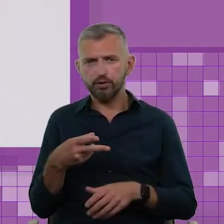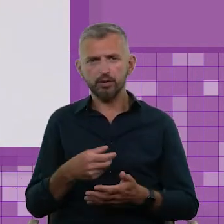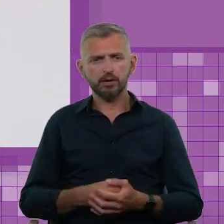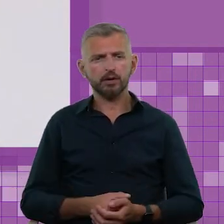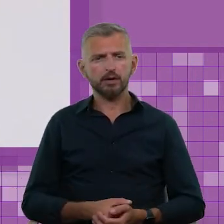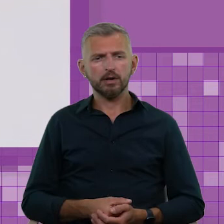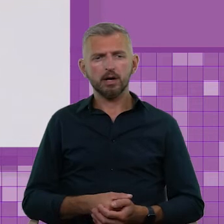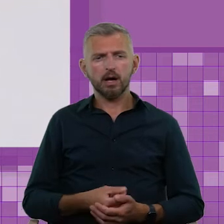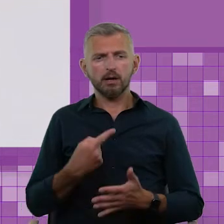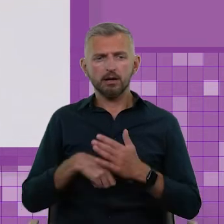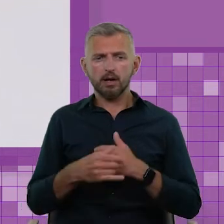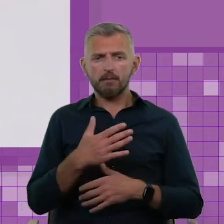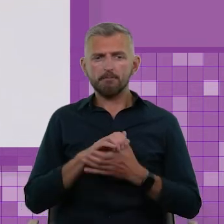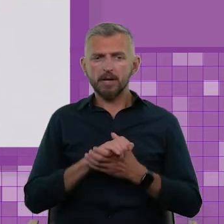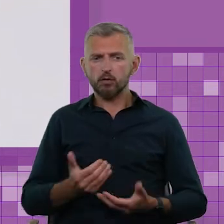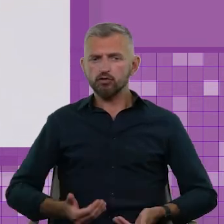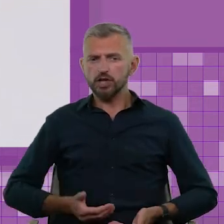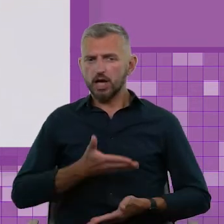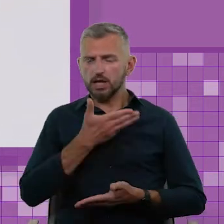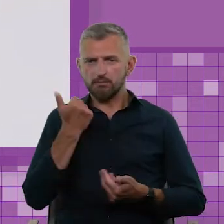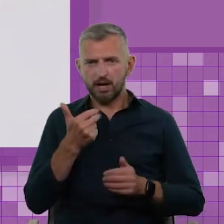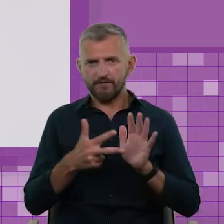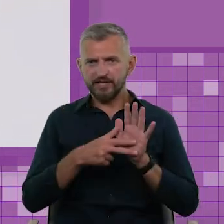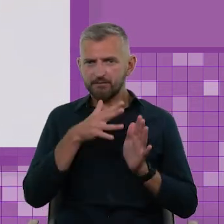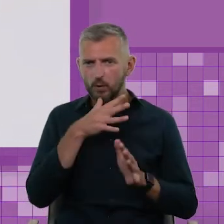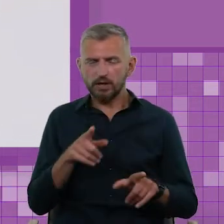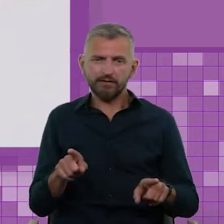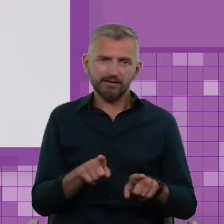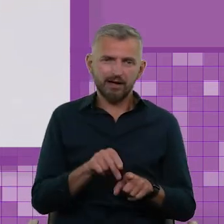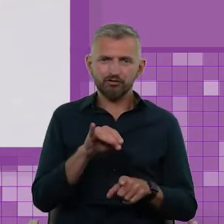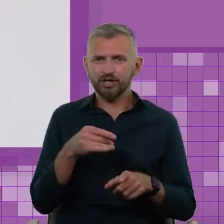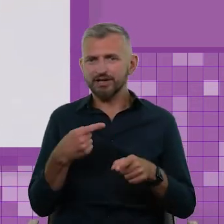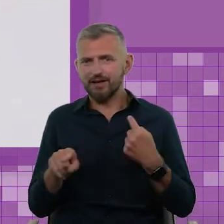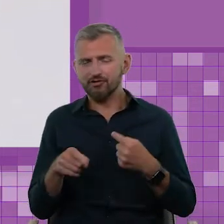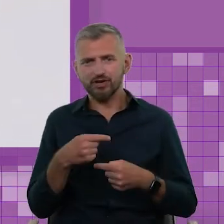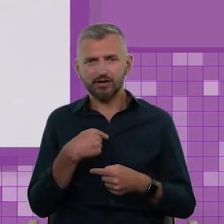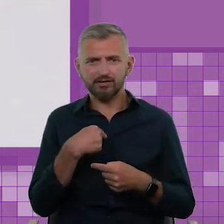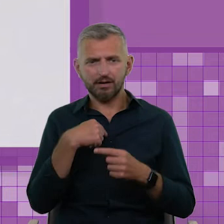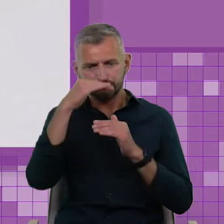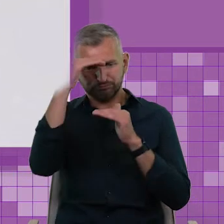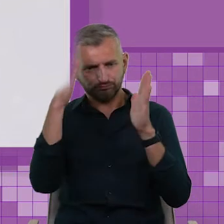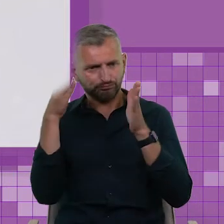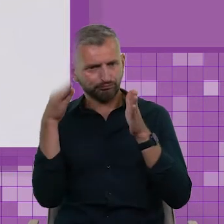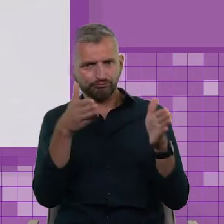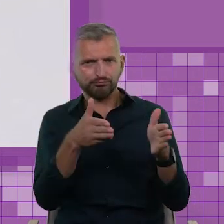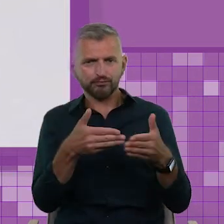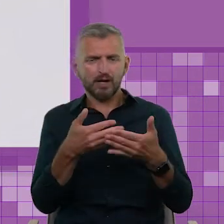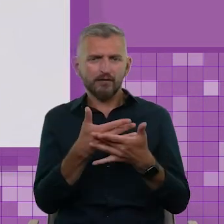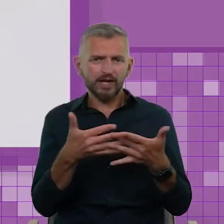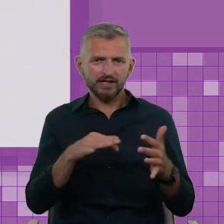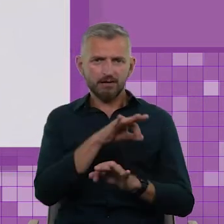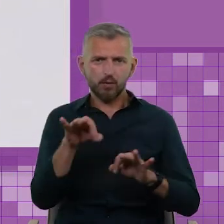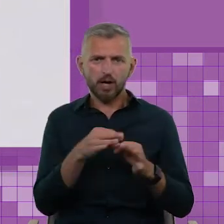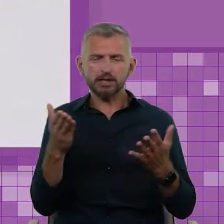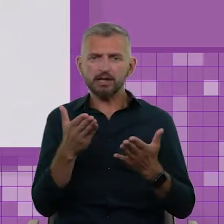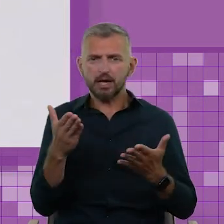Oracle, але оскільки мирного життя немає вже 8 років, то так чи інакше я заангажована в різні проекти,